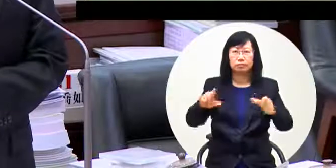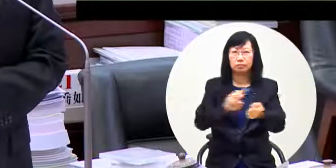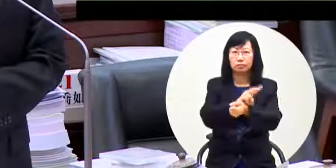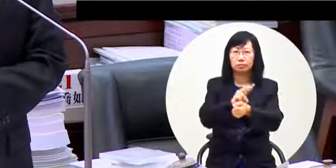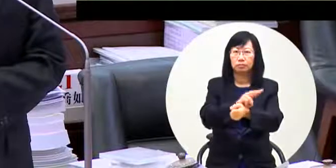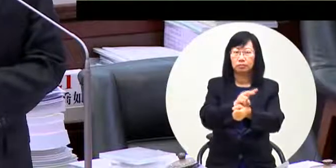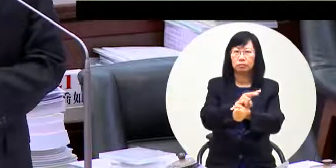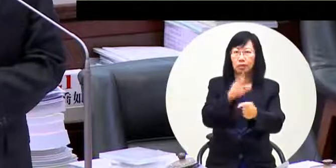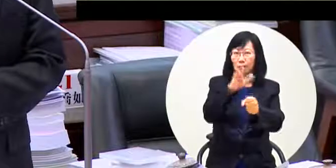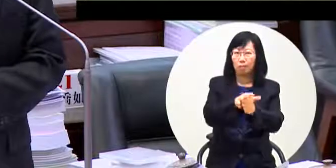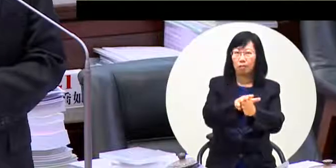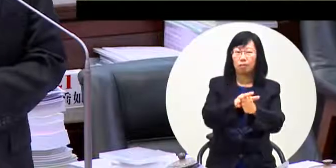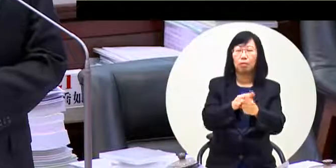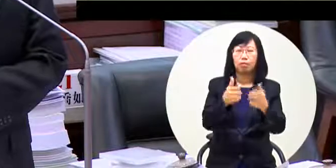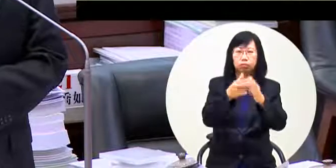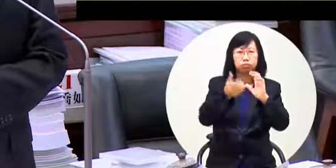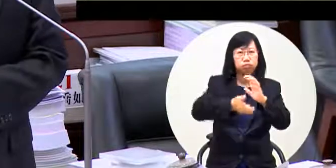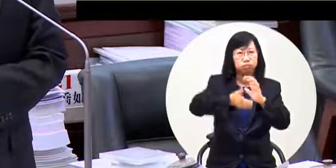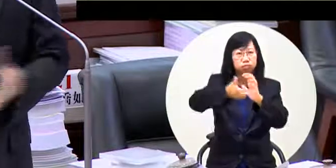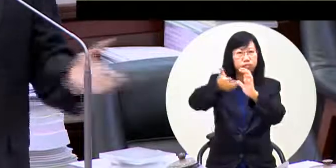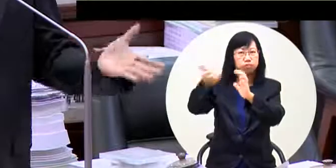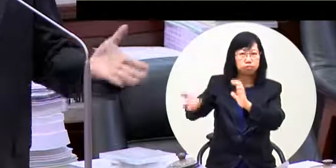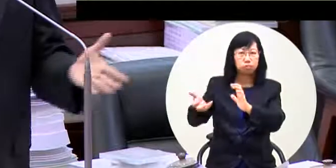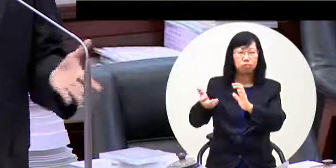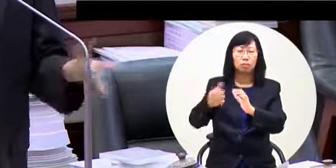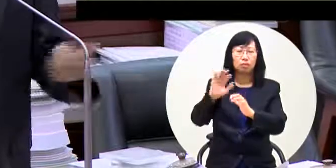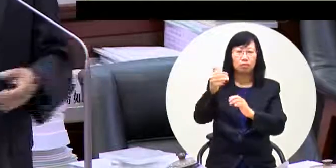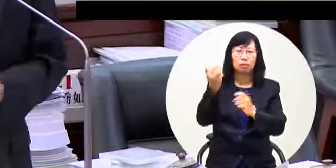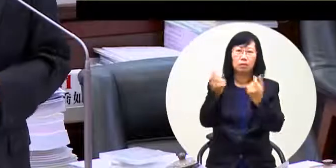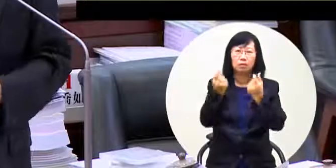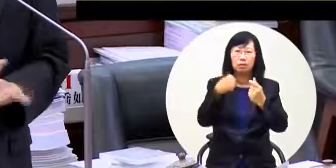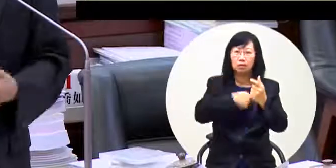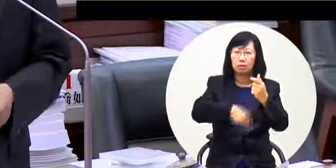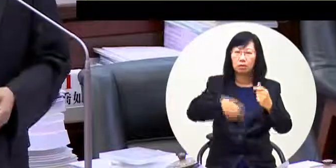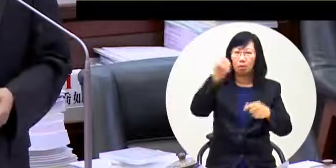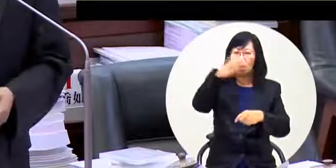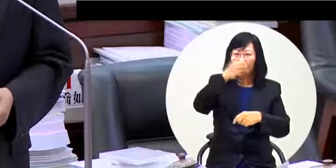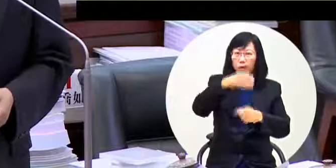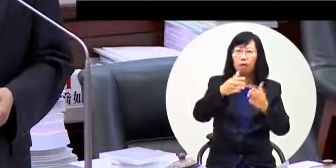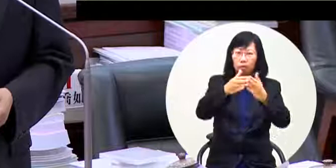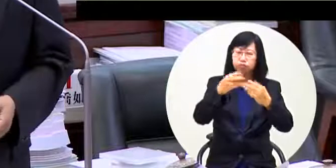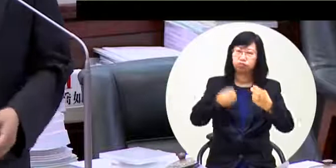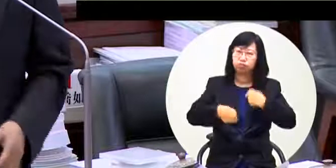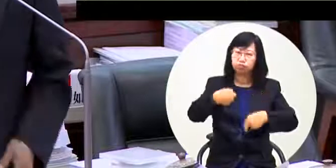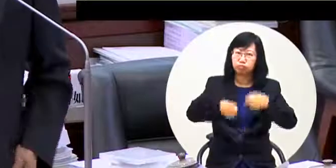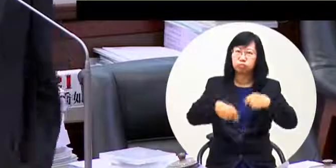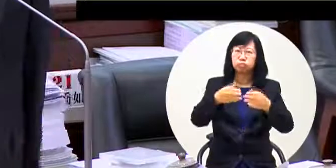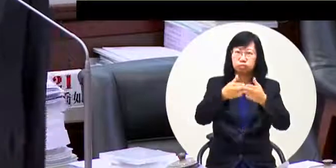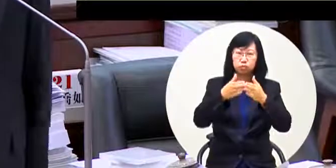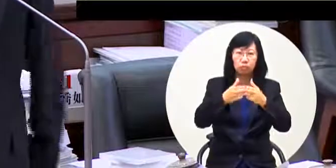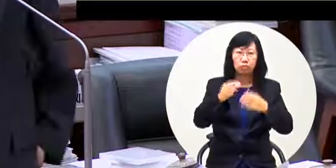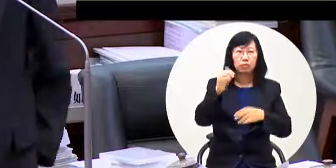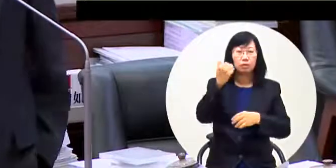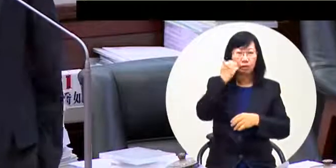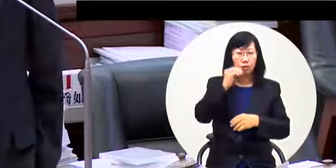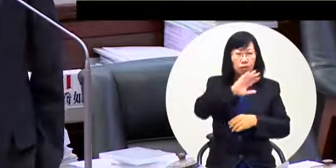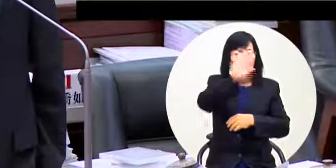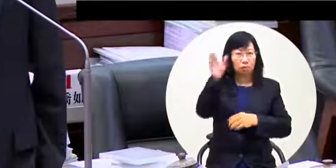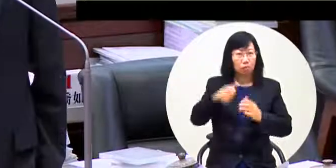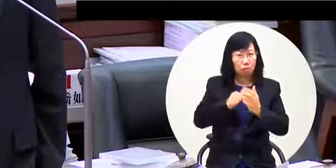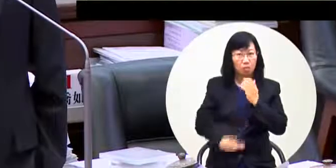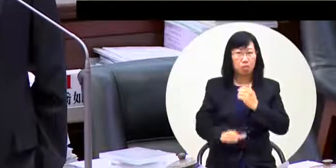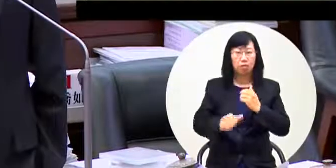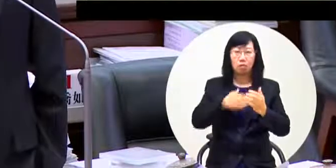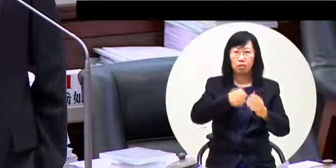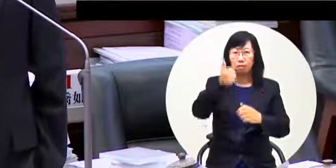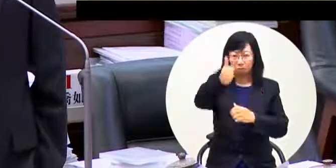来做一个手术一样。那基因好，体质好，这天生丽质。那我们要来比较